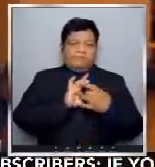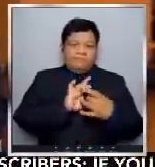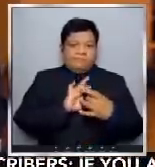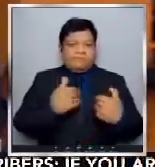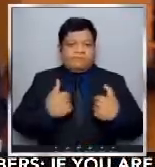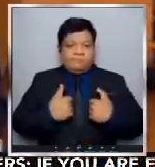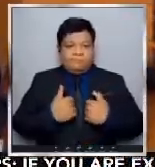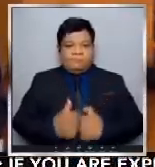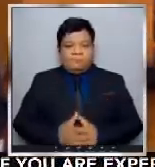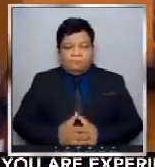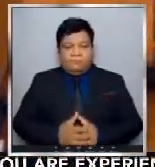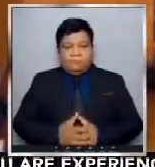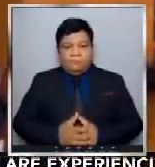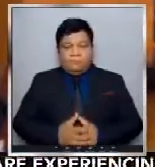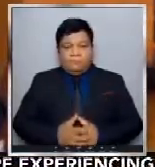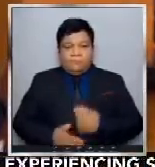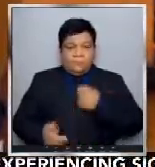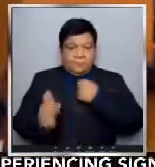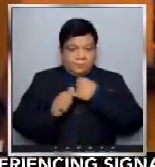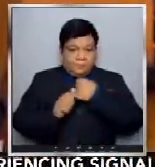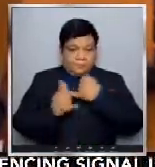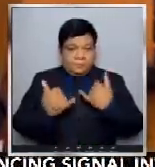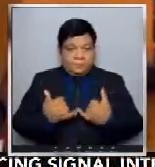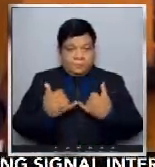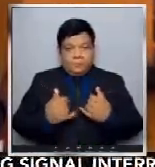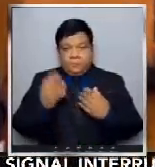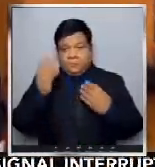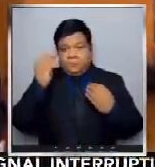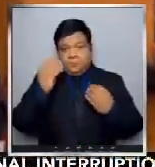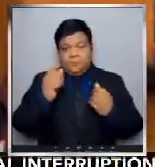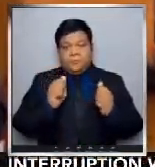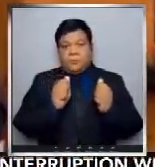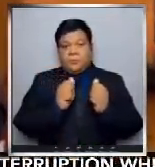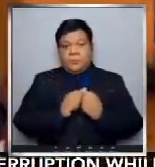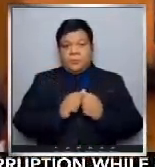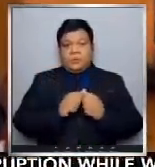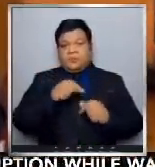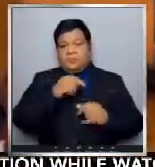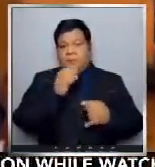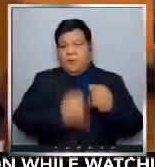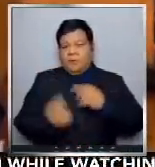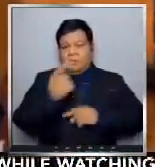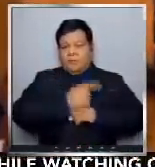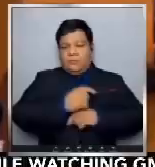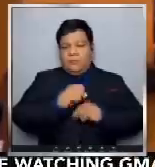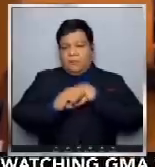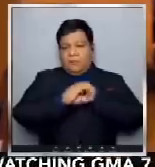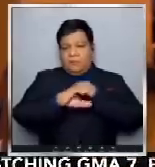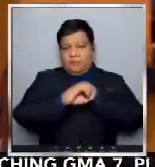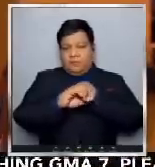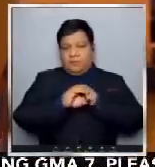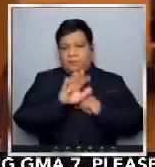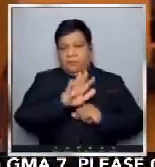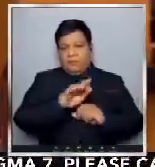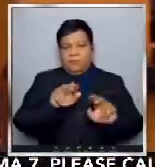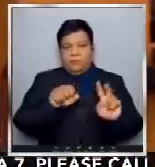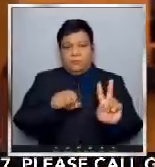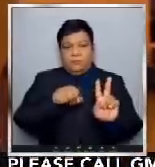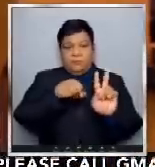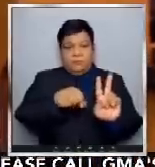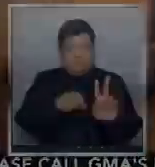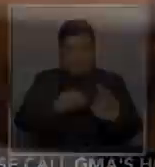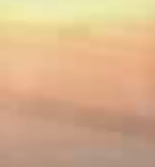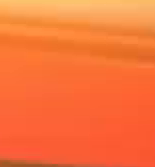At kumustuhin naman natin ang meeting de avance ng tambalang Bongbong Marcos at Sara Duterte sa Paranaque. At nakatutok doon live si Jonathan